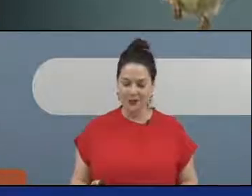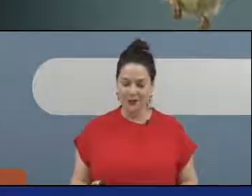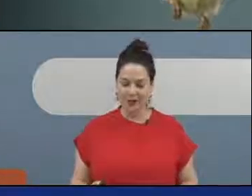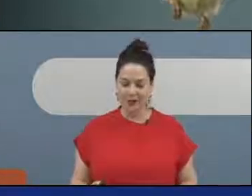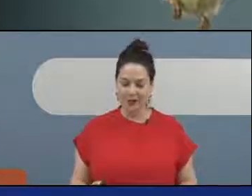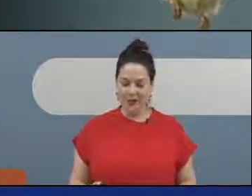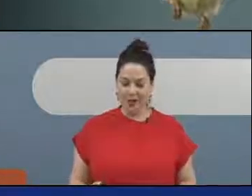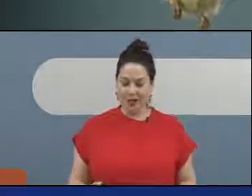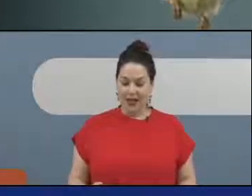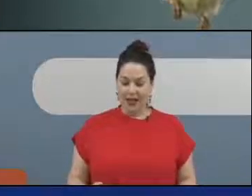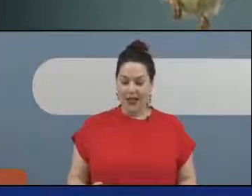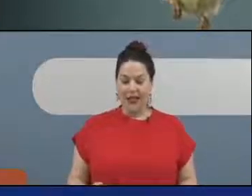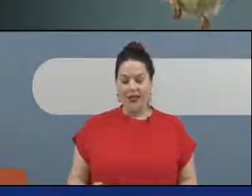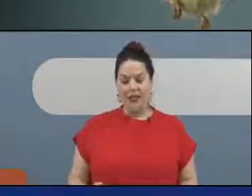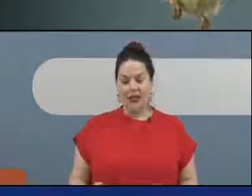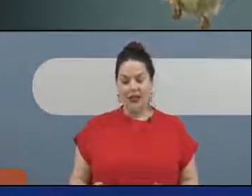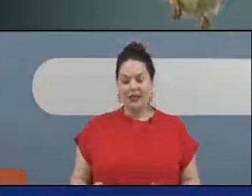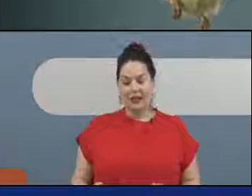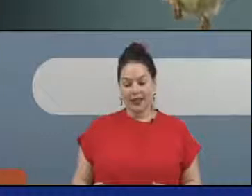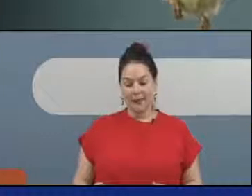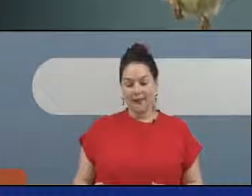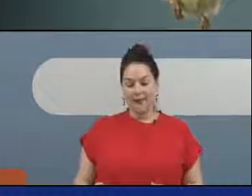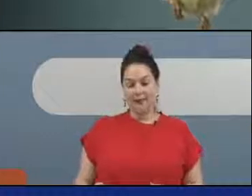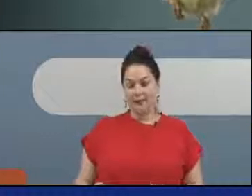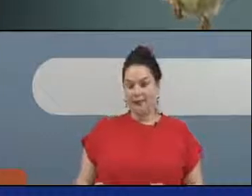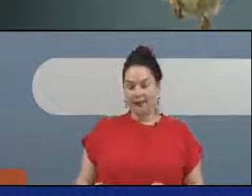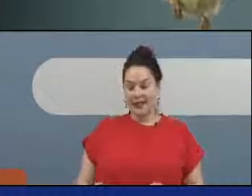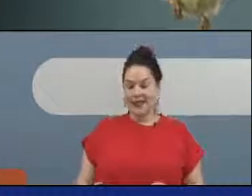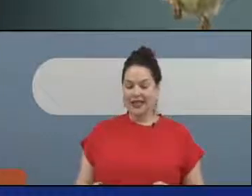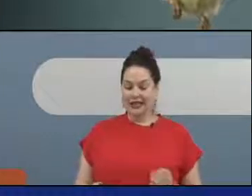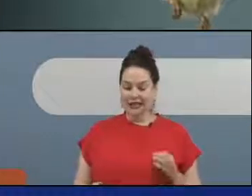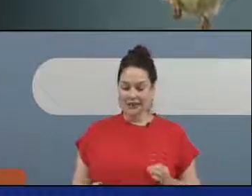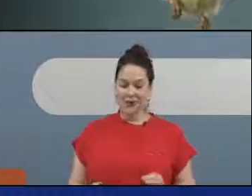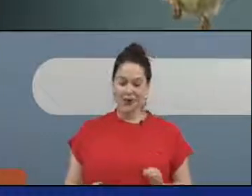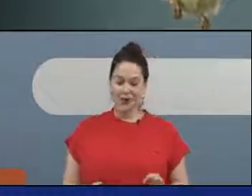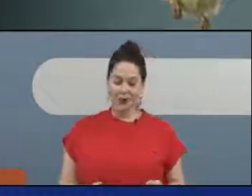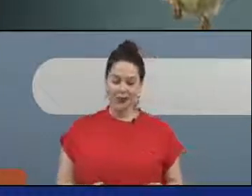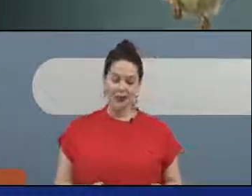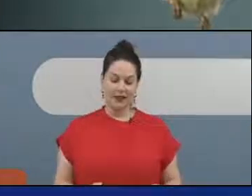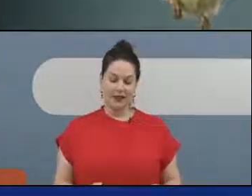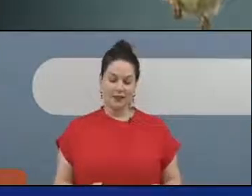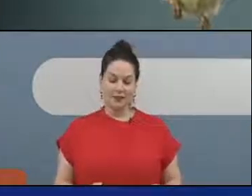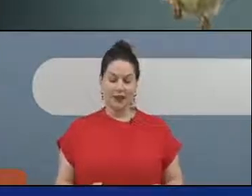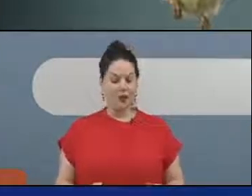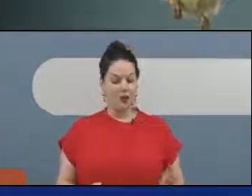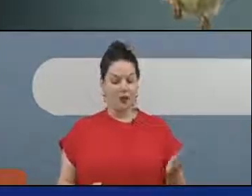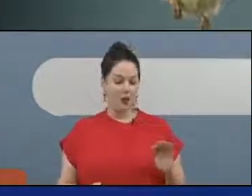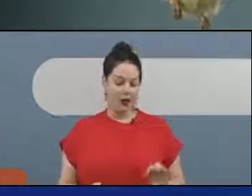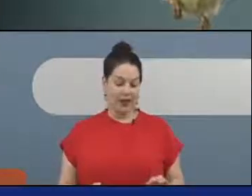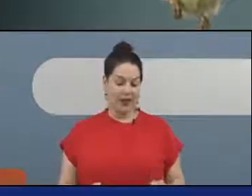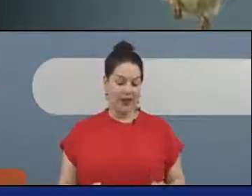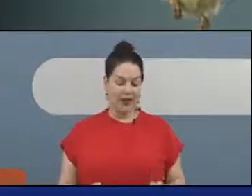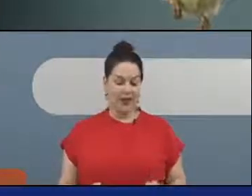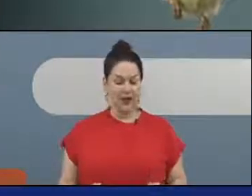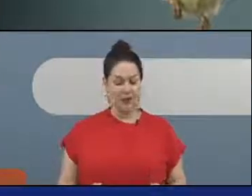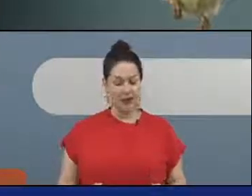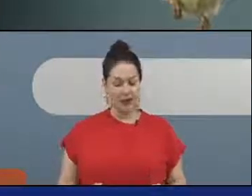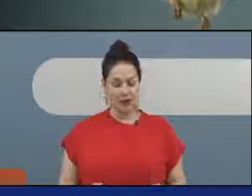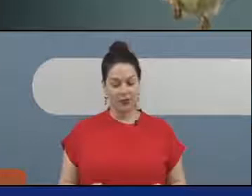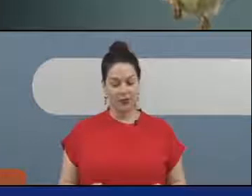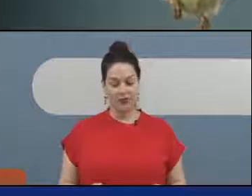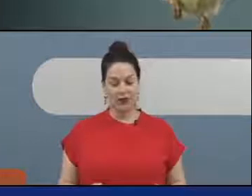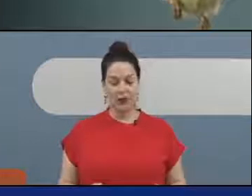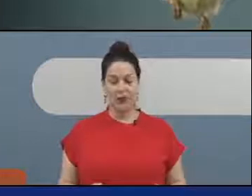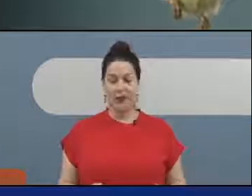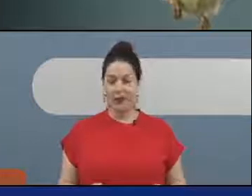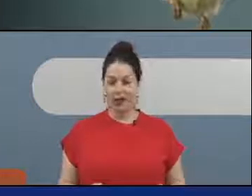שלו. אחד של אחד דגים, בקצה חכתו הרועדת, או רואה שנשען על